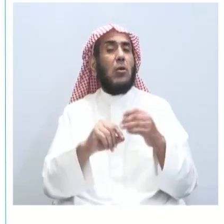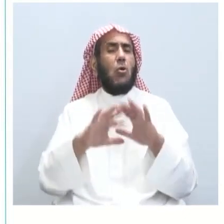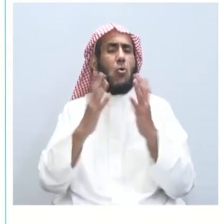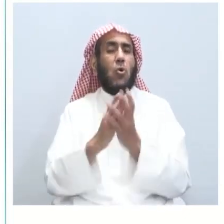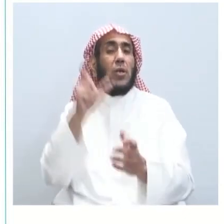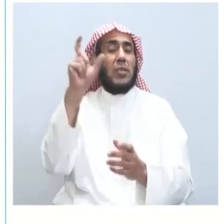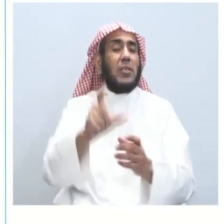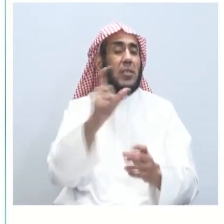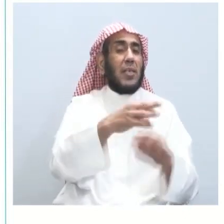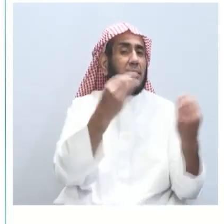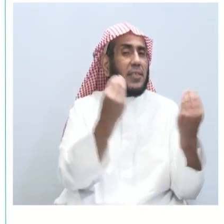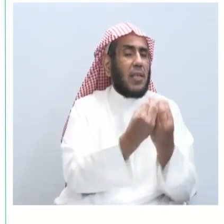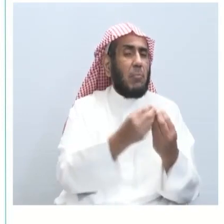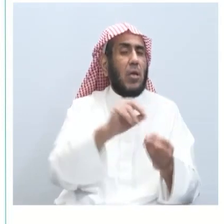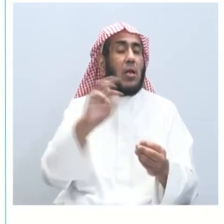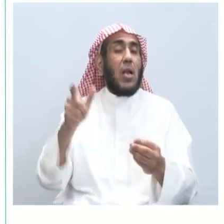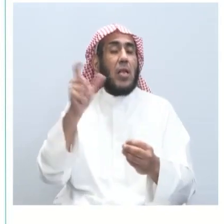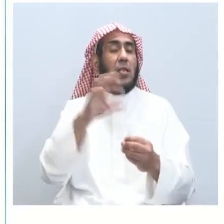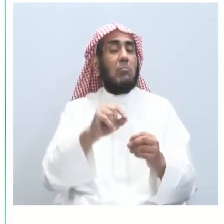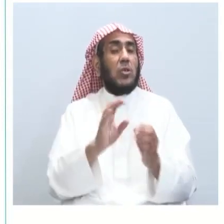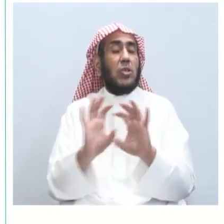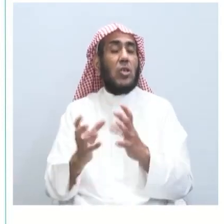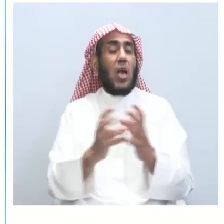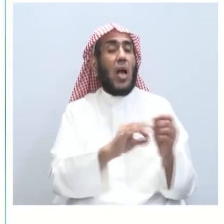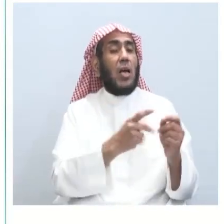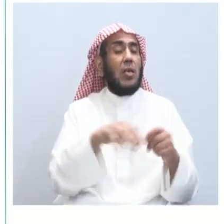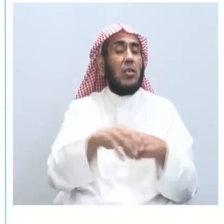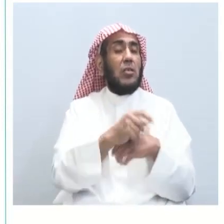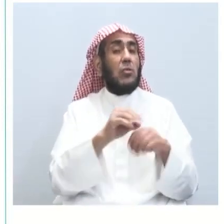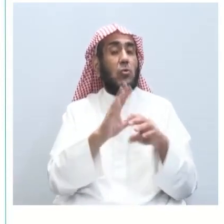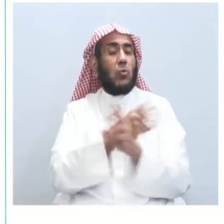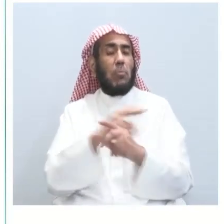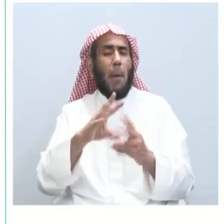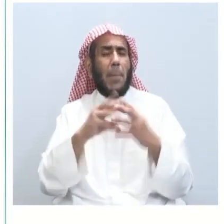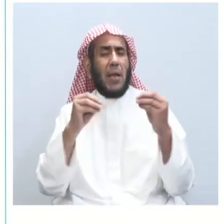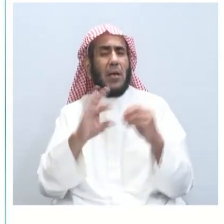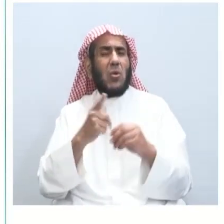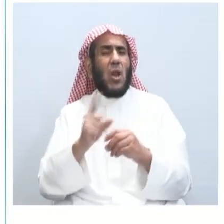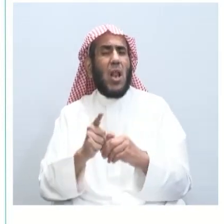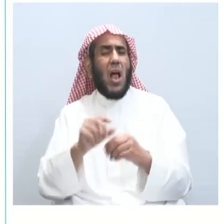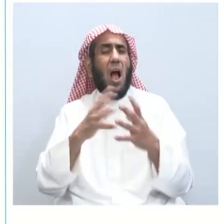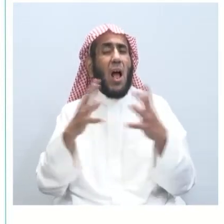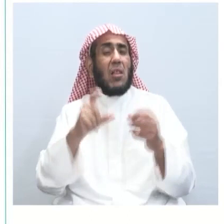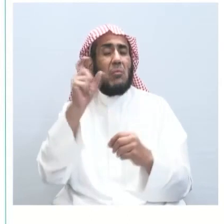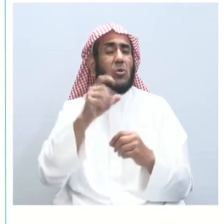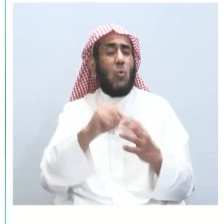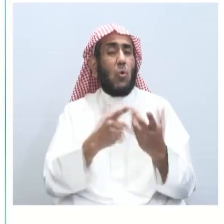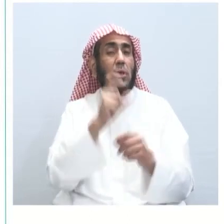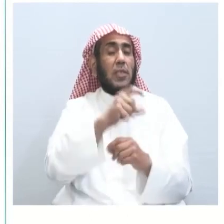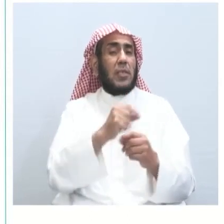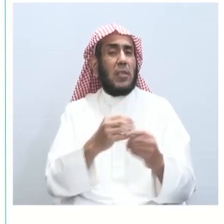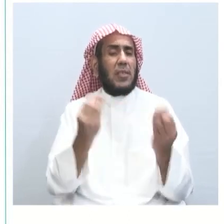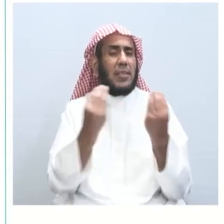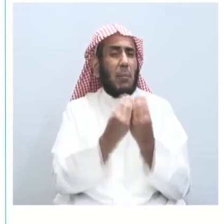شخص ينتمي الى العديد من الشرائح السوقيه المختلفه بمعنى قد يكون لدينا اكثر من شخص وكل شخص قد